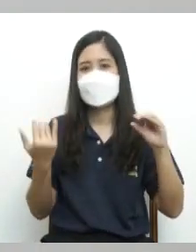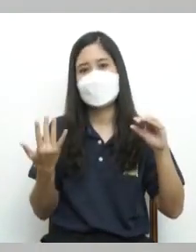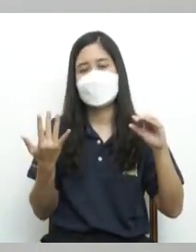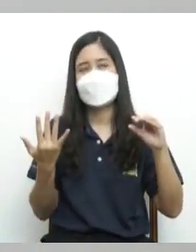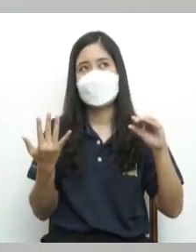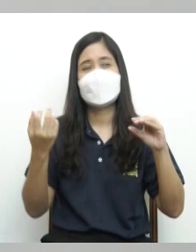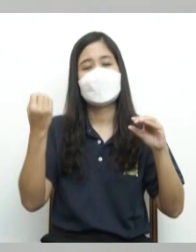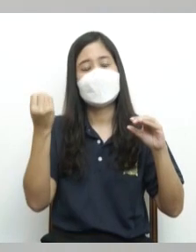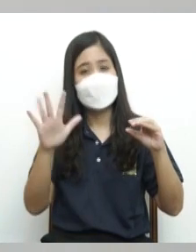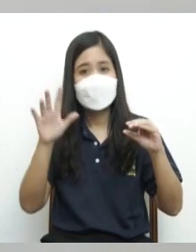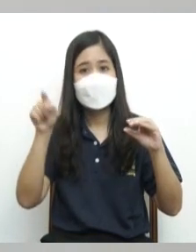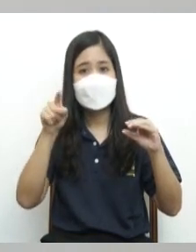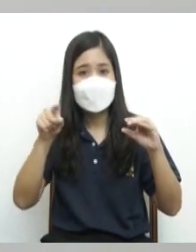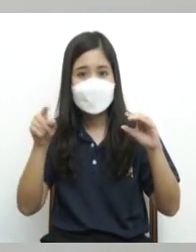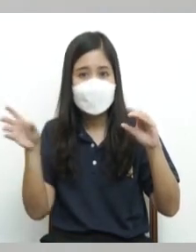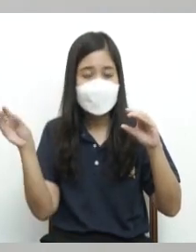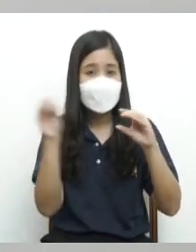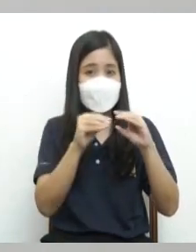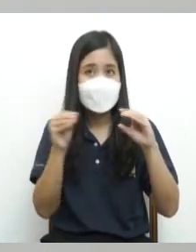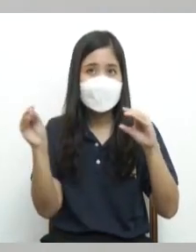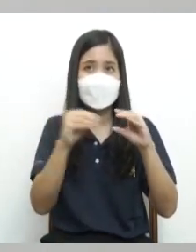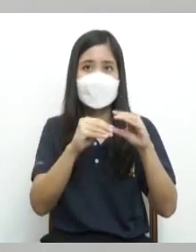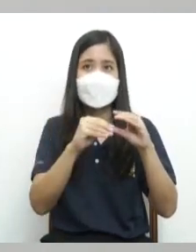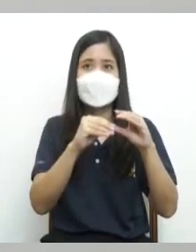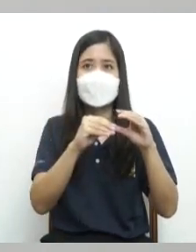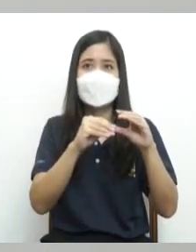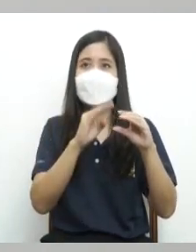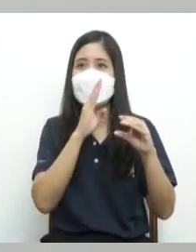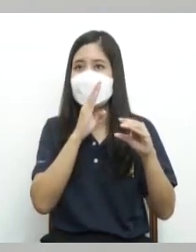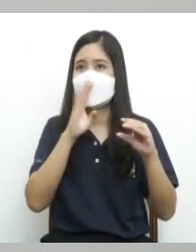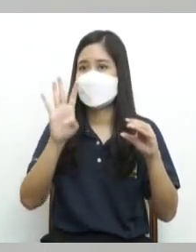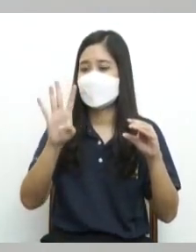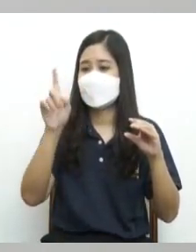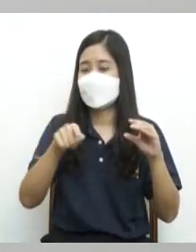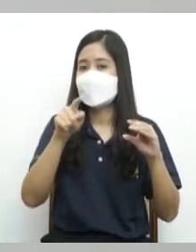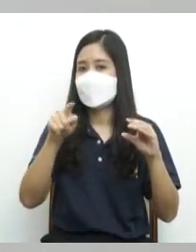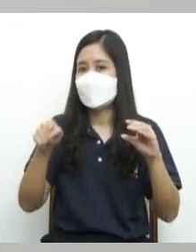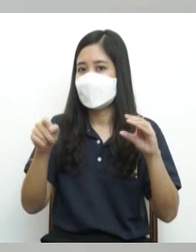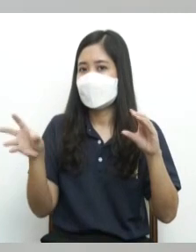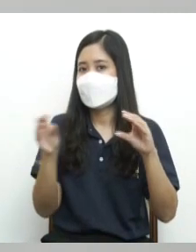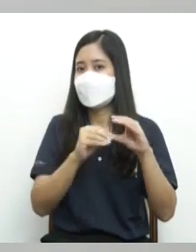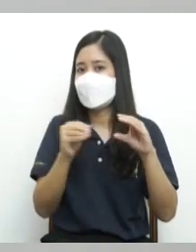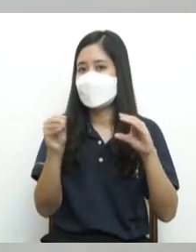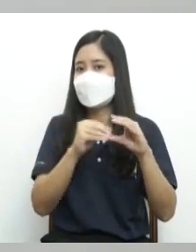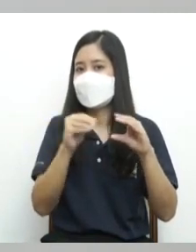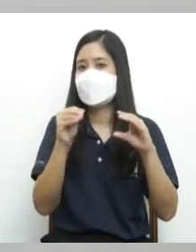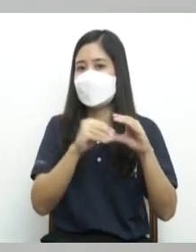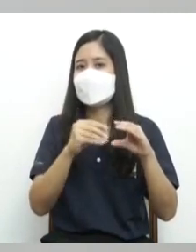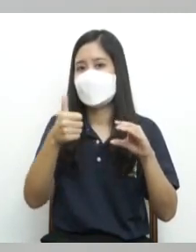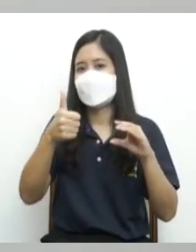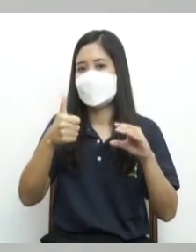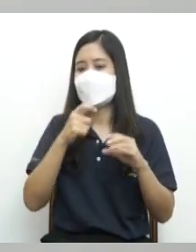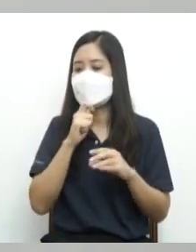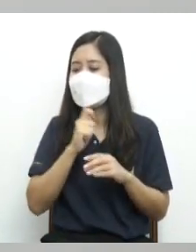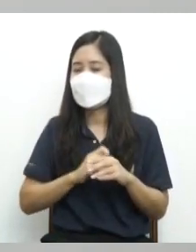15% เต็มเลยอยากจะแนะนำว่าสู้มาออม 4% ตอนอายุน้อยๆดีกว่าไปถม 15% ตอนใกล้เกษียณงั้นถ้าจะ